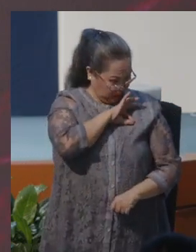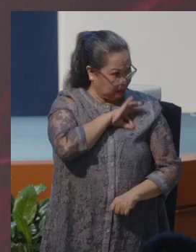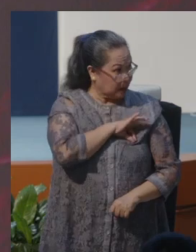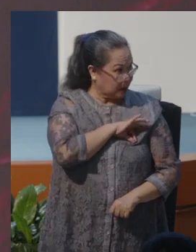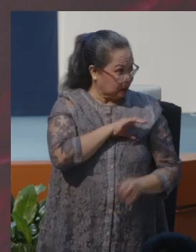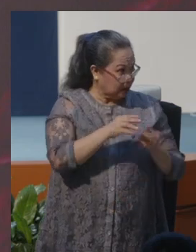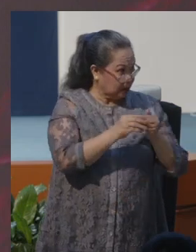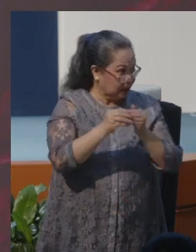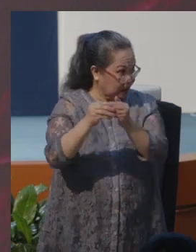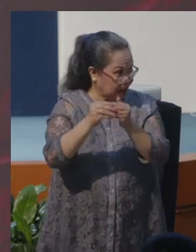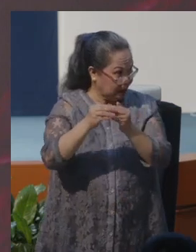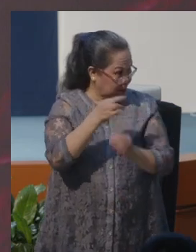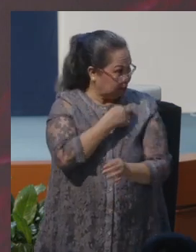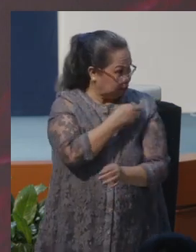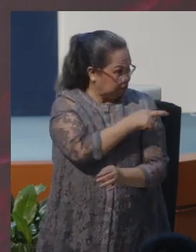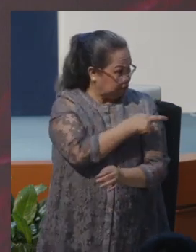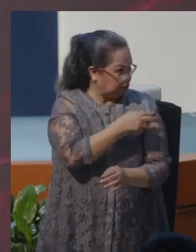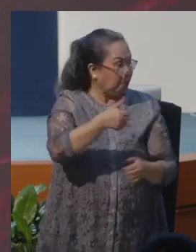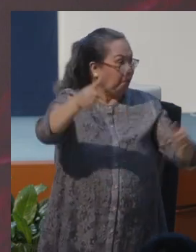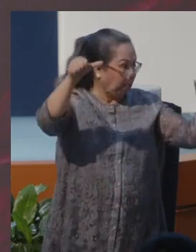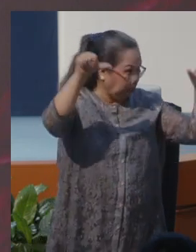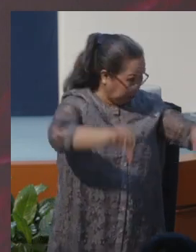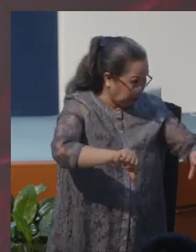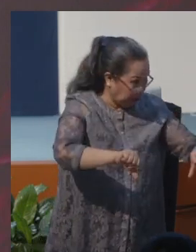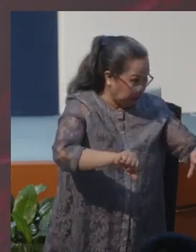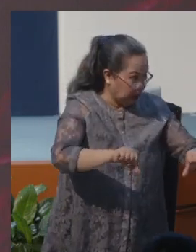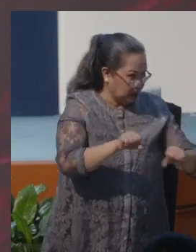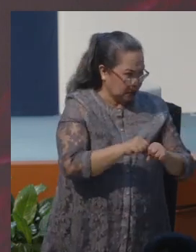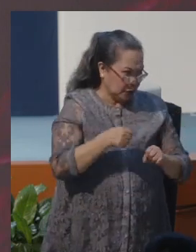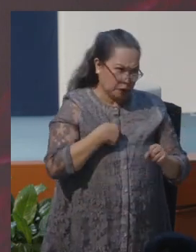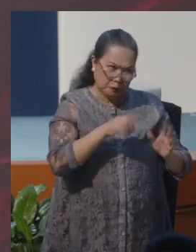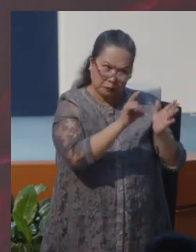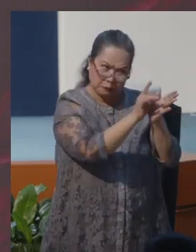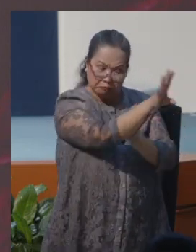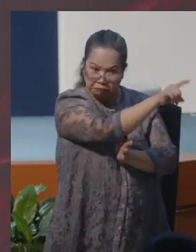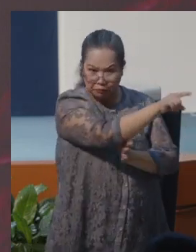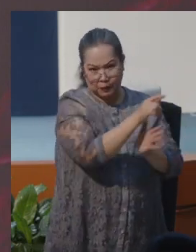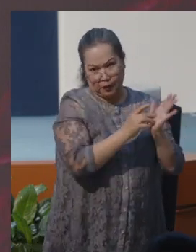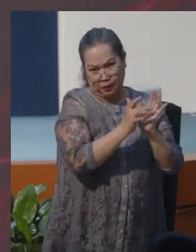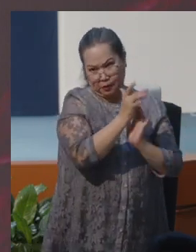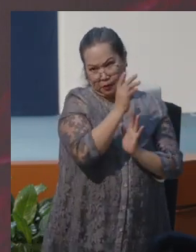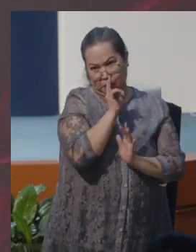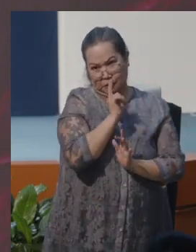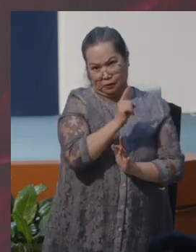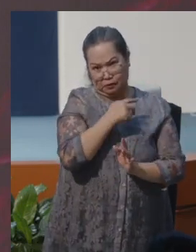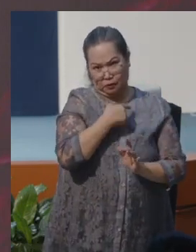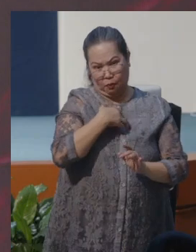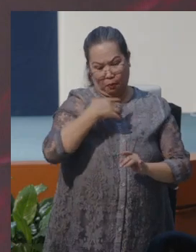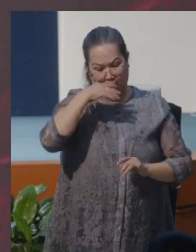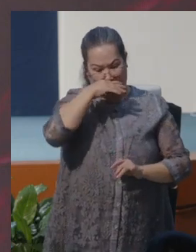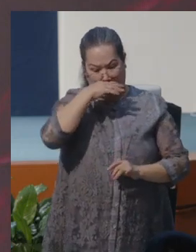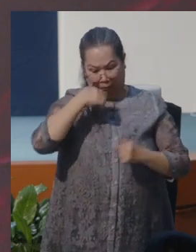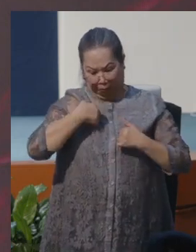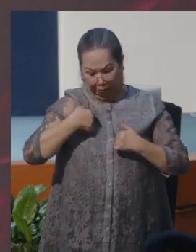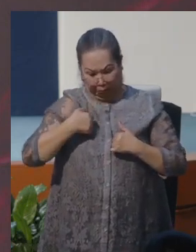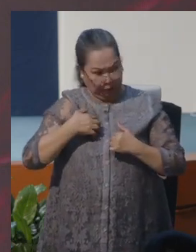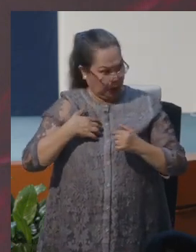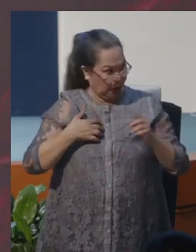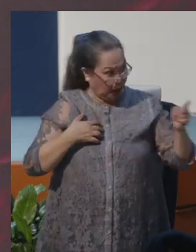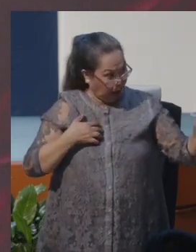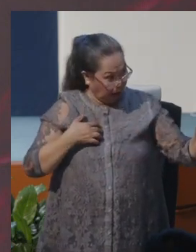mga lider ng relihiyon ng mga Hudyo. Dahil mapasisinungalingan niya tayong lahat. At dahil